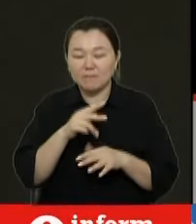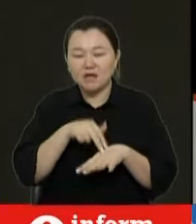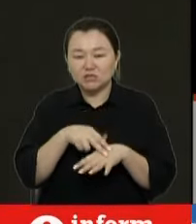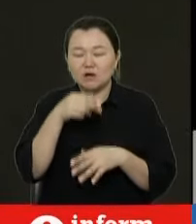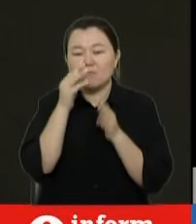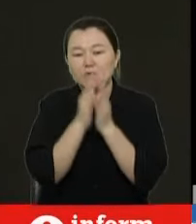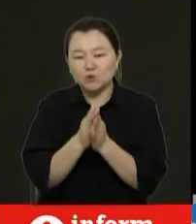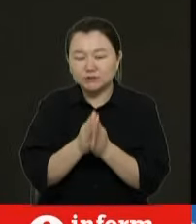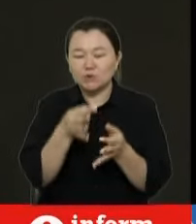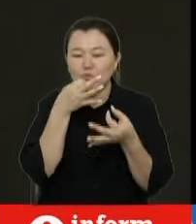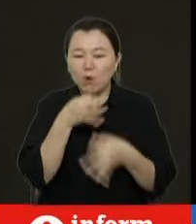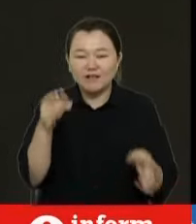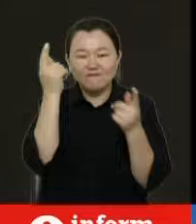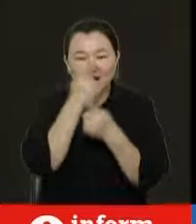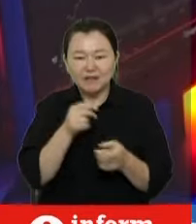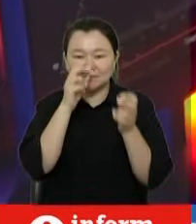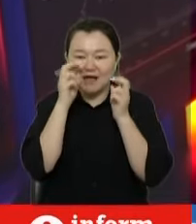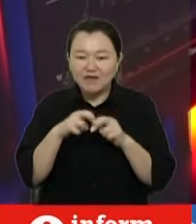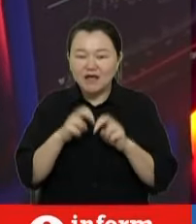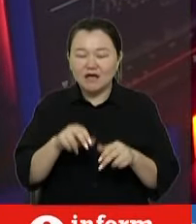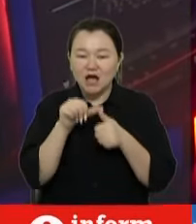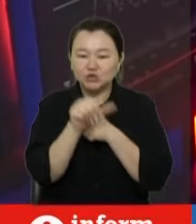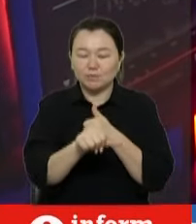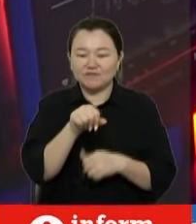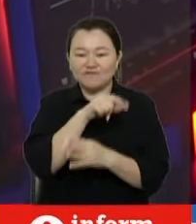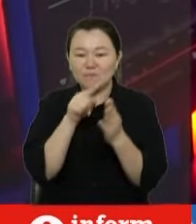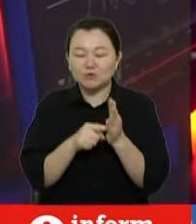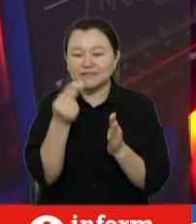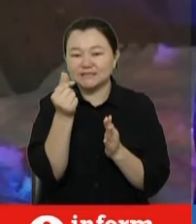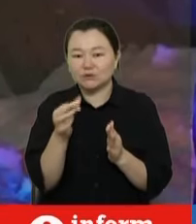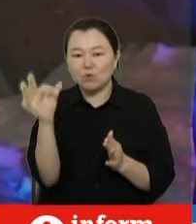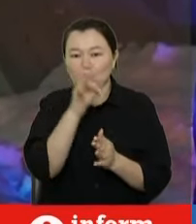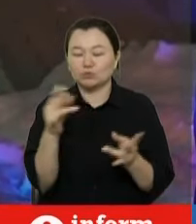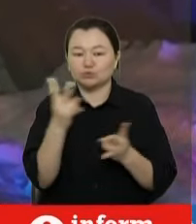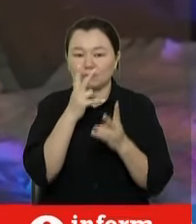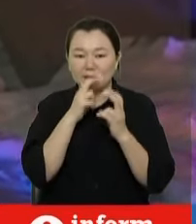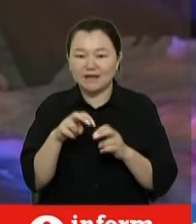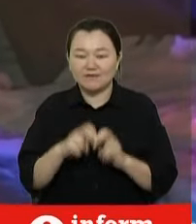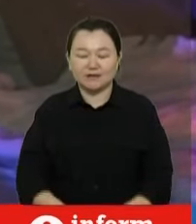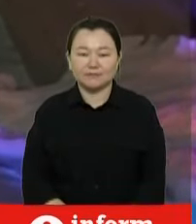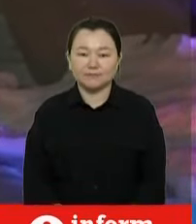любую информацию, особенно в вопросах финансов. Валентина Леонова, Алексей Мехедов, Информбюро, Павлодарская область.